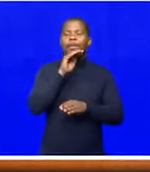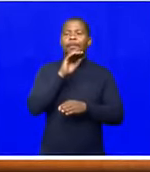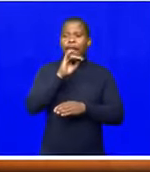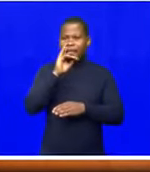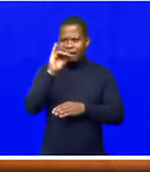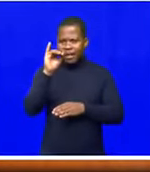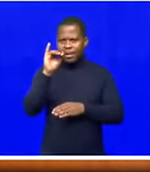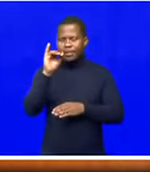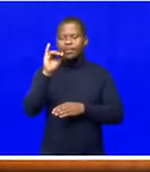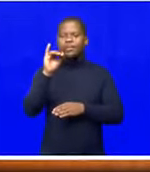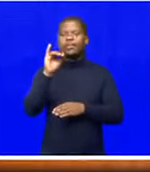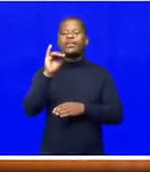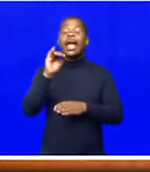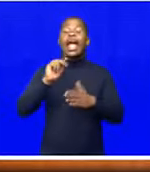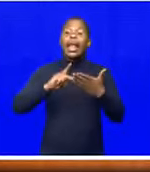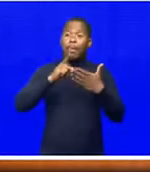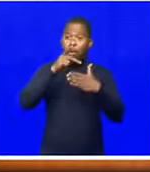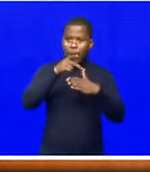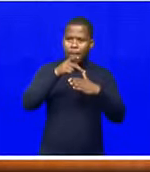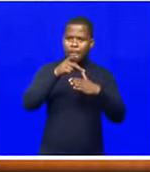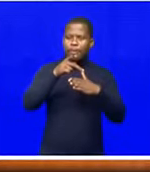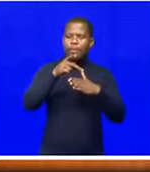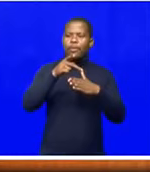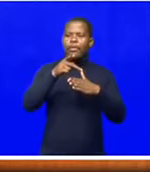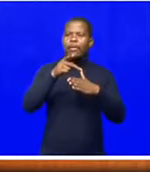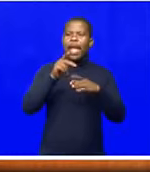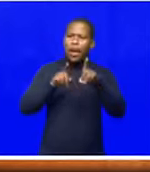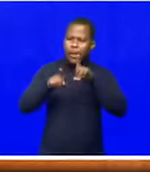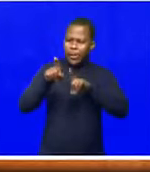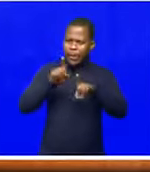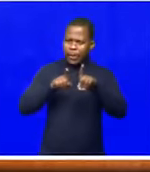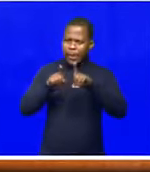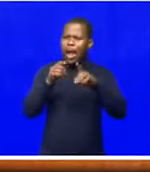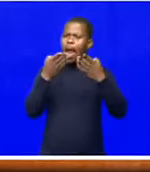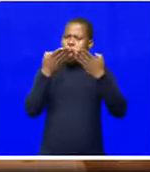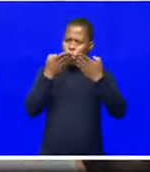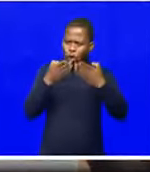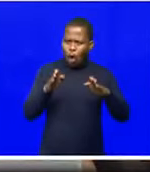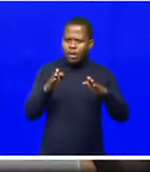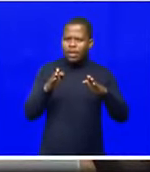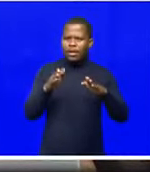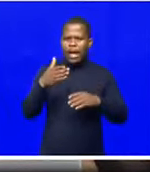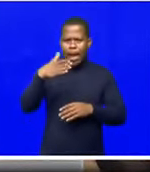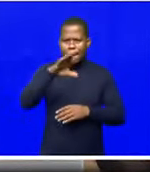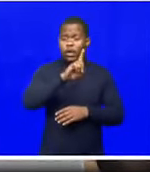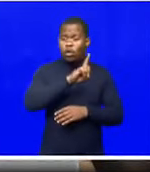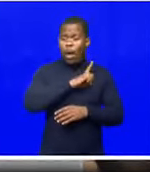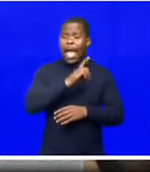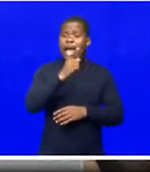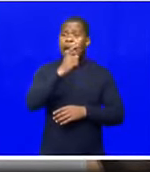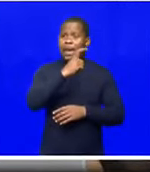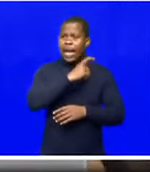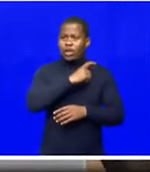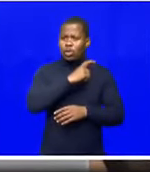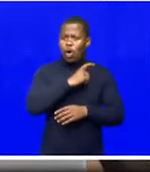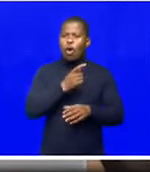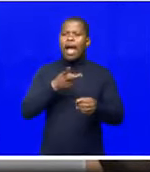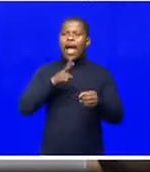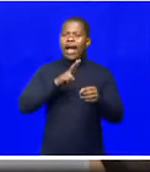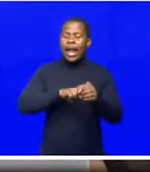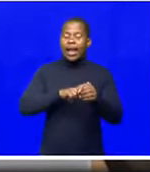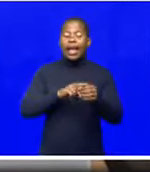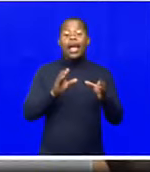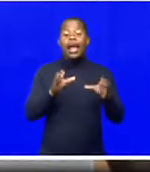cha nasingavusa lo hlelo lwethu lwani lesivusa konamuhla ikuta ukukhona lokuthi ema clients ethu noma